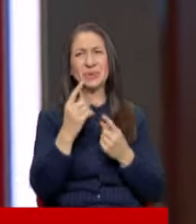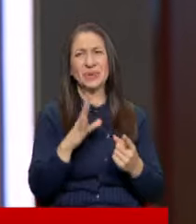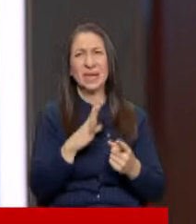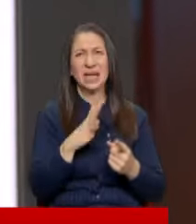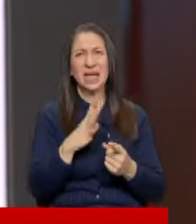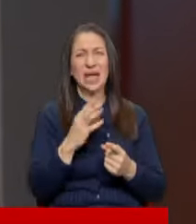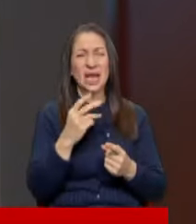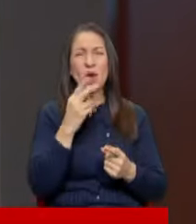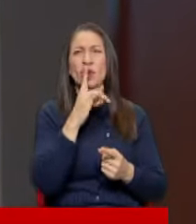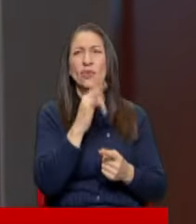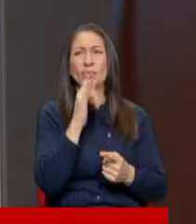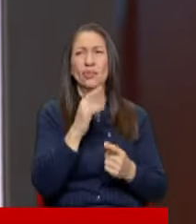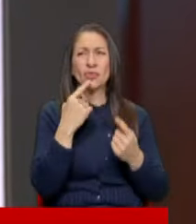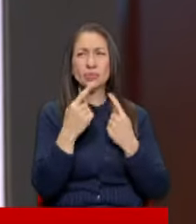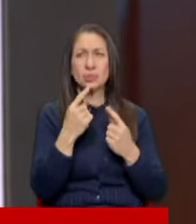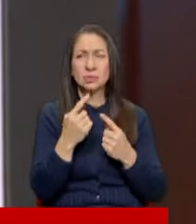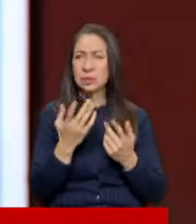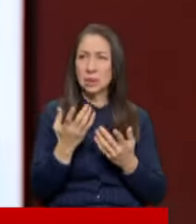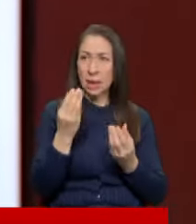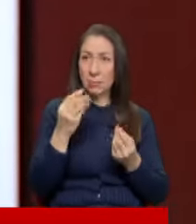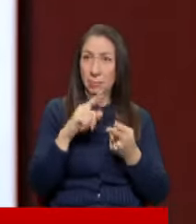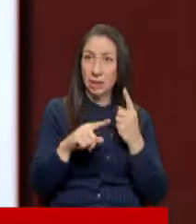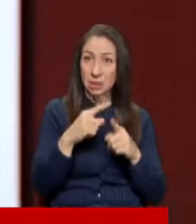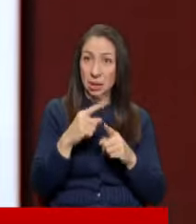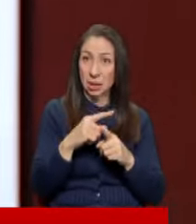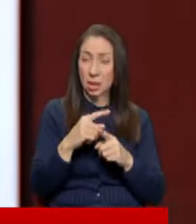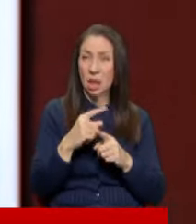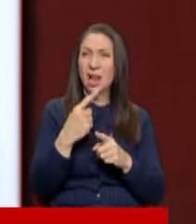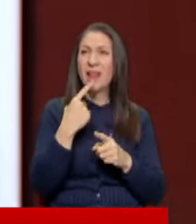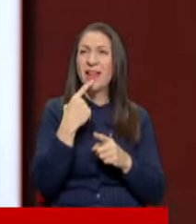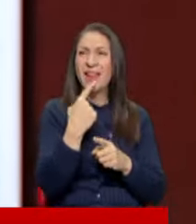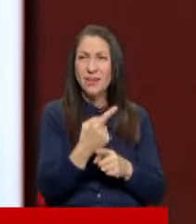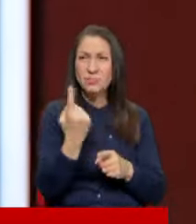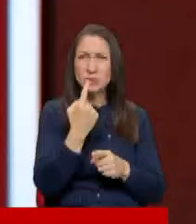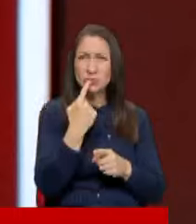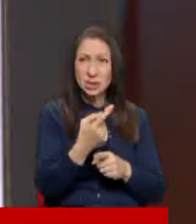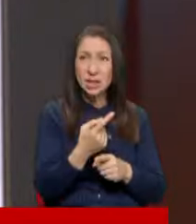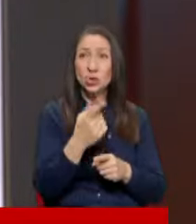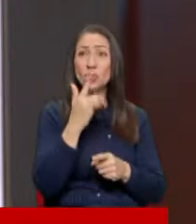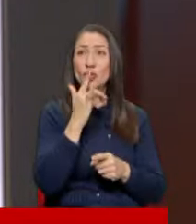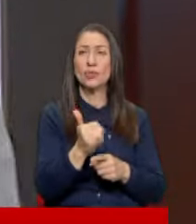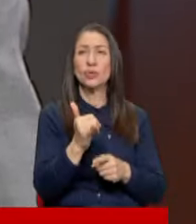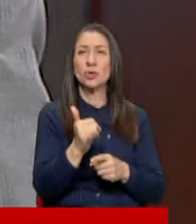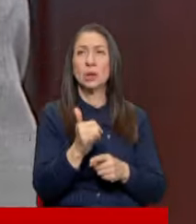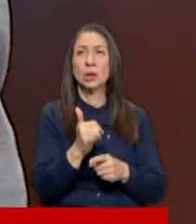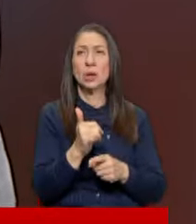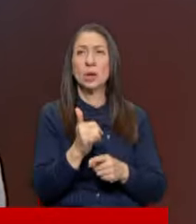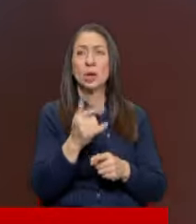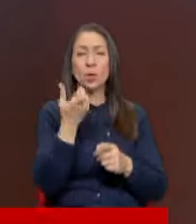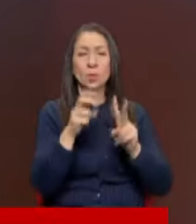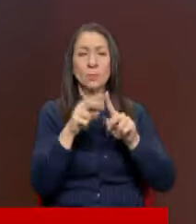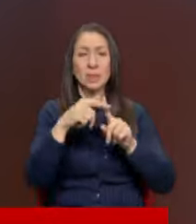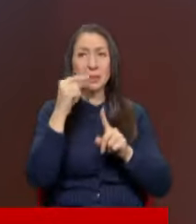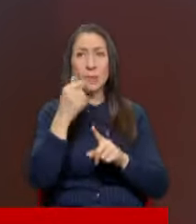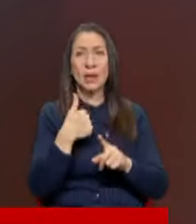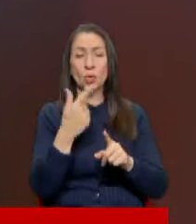Ağzını açtı mı küfürle açıyorlar Yani nasıl Hani iyi partiye bir işte la söylediğin anda bir şey söylediğin anda iyi partiye yani ümit